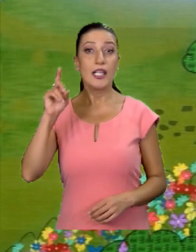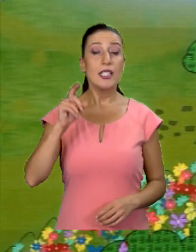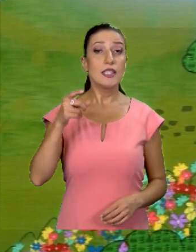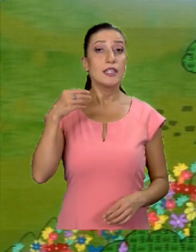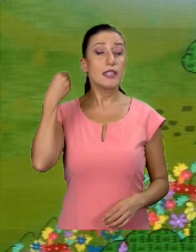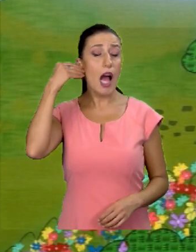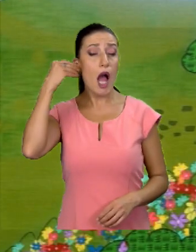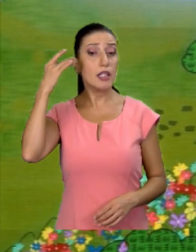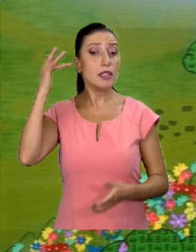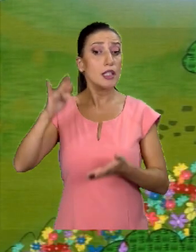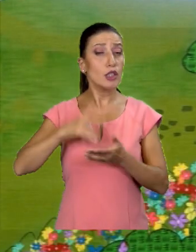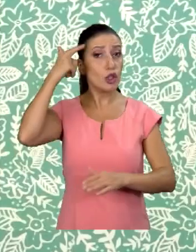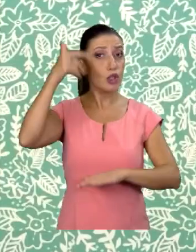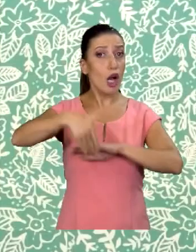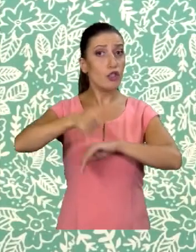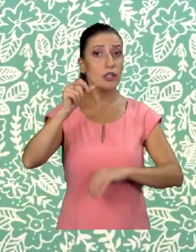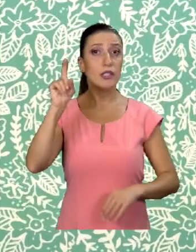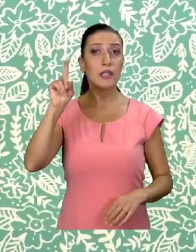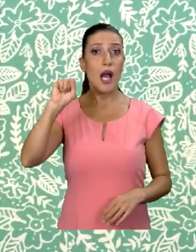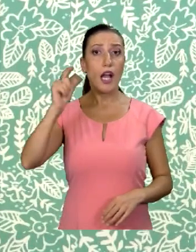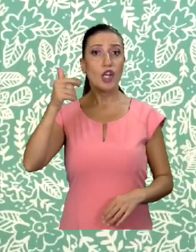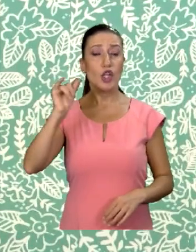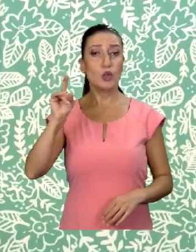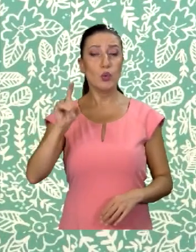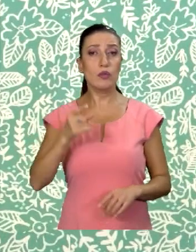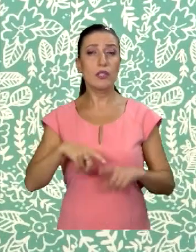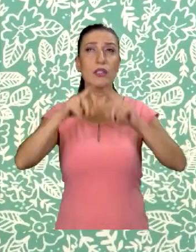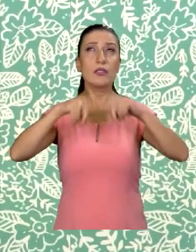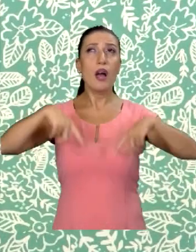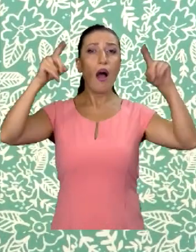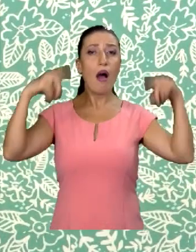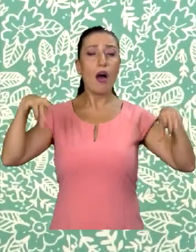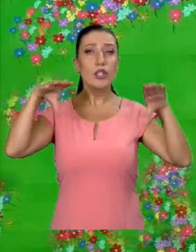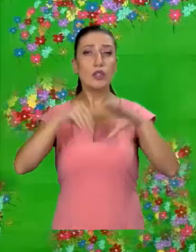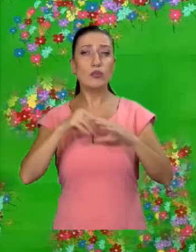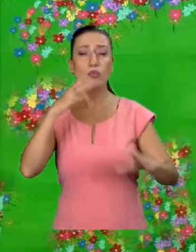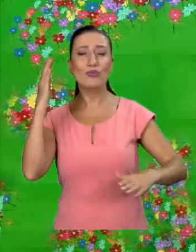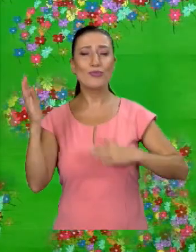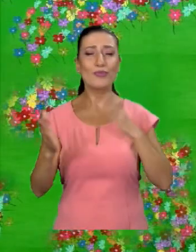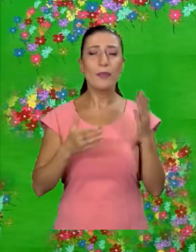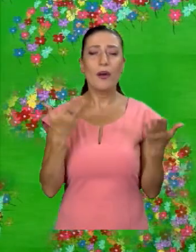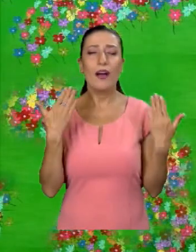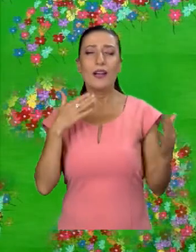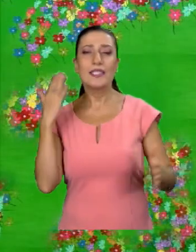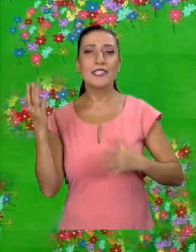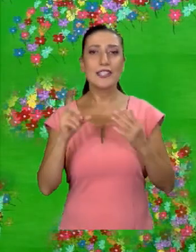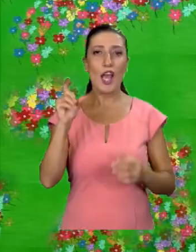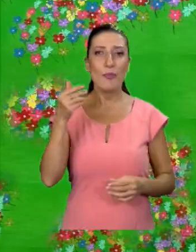Զանգեցին, ինձ կանչեցին, ինձ Զանգեզուր, սարերում այստեղ փչում է զով